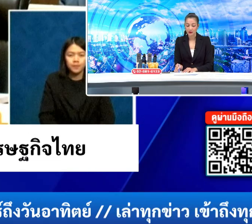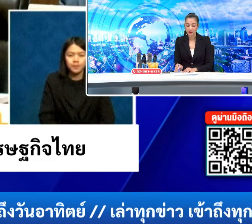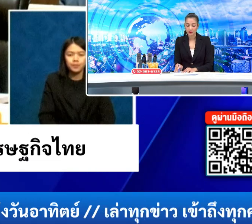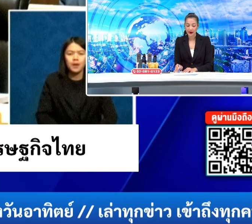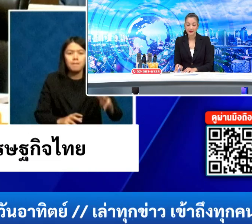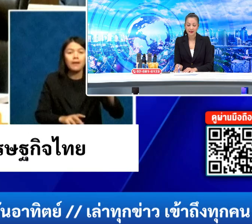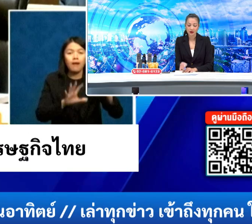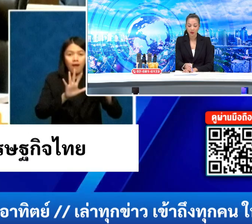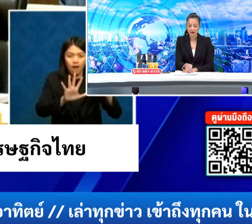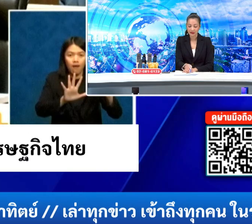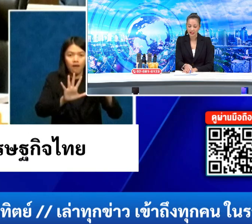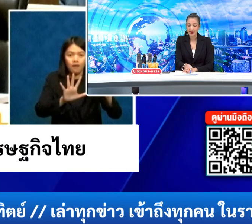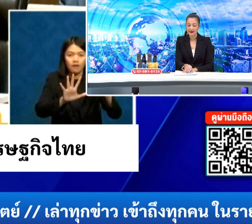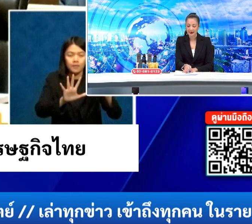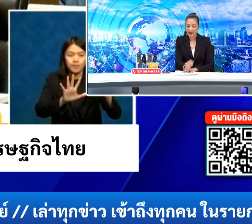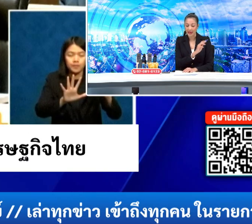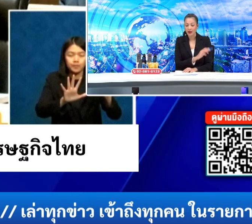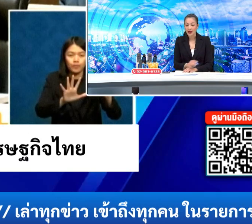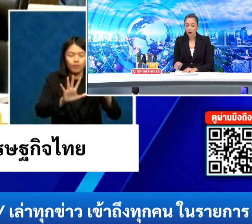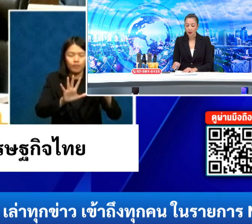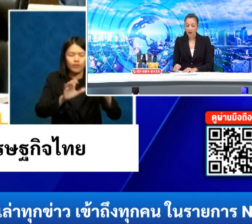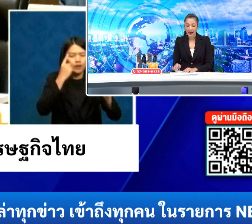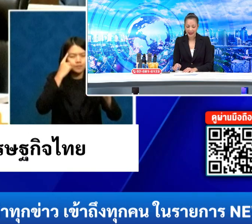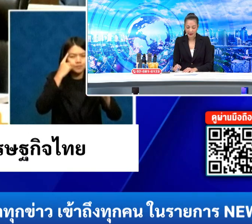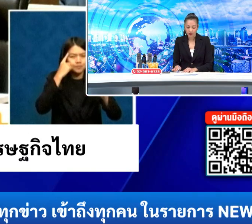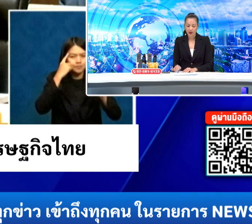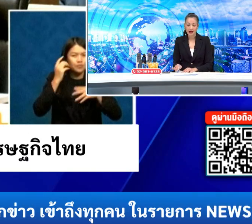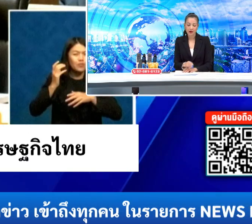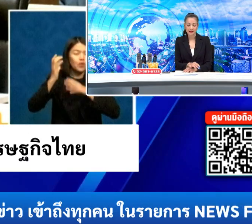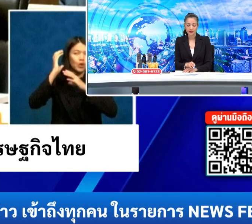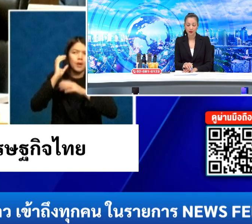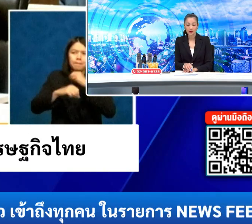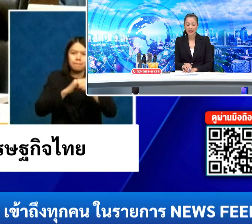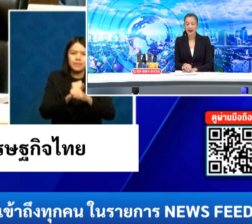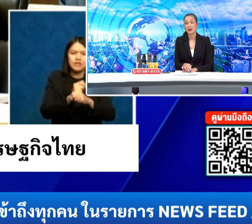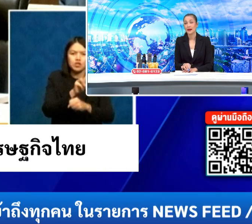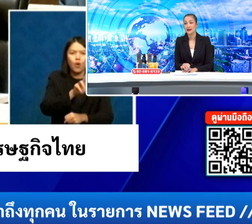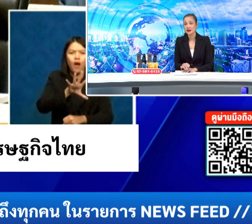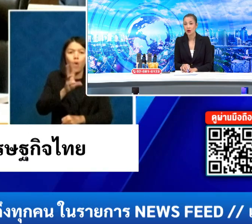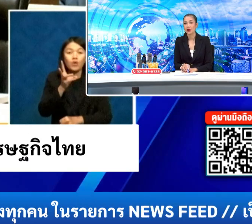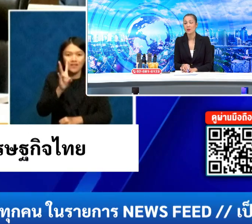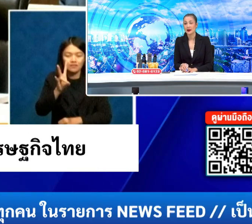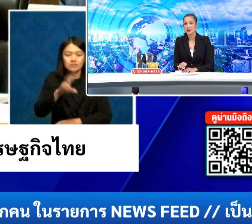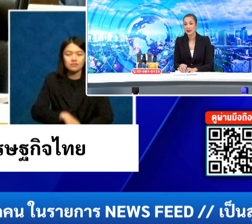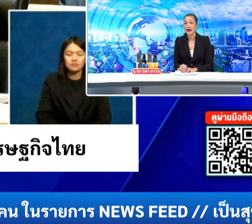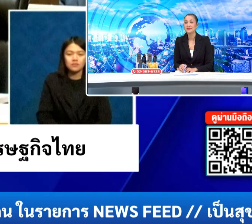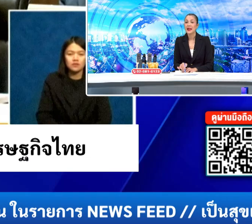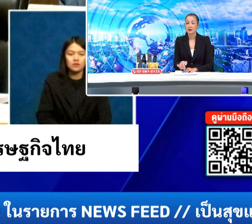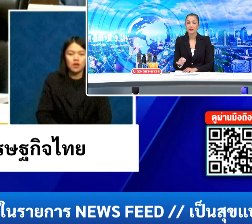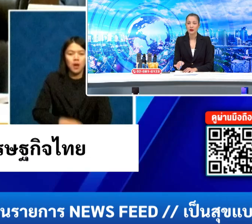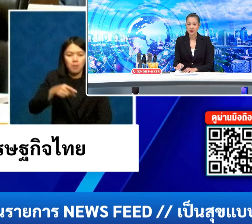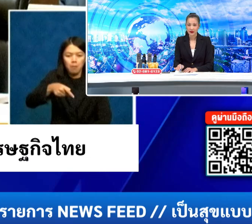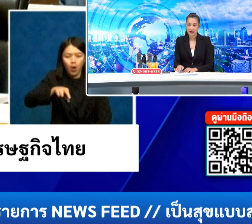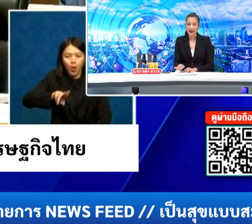ฉุกเฉินไว้รองรับนะซึ่งคุณธีรชัยแสนแก้วก็บอกว่าเห็นด้วยแล้วก็สนับสนุนงบกลางในวาระที่2และวาระที่3